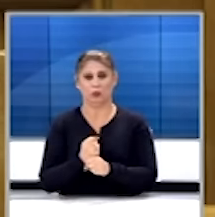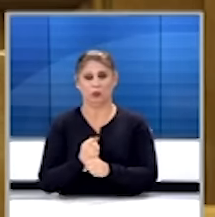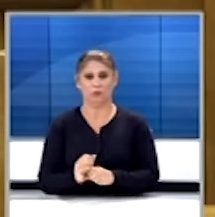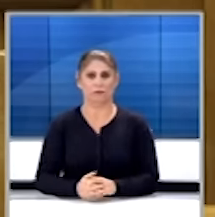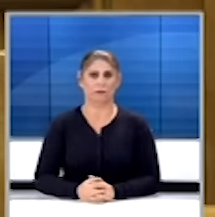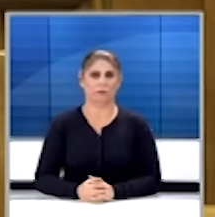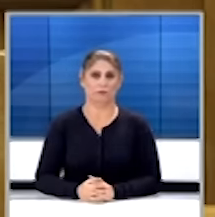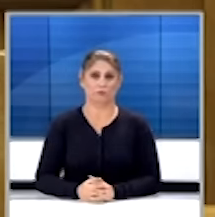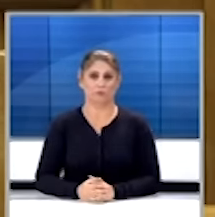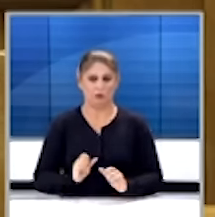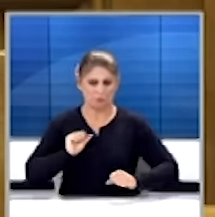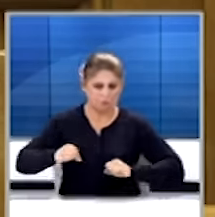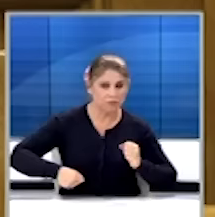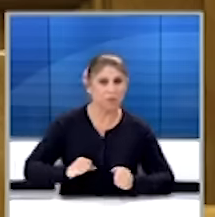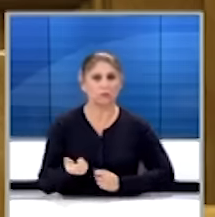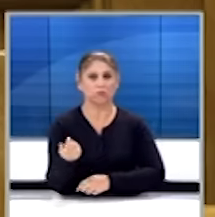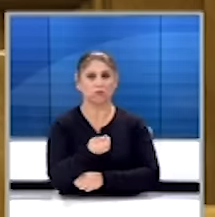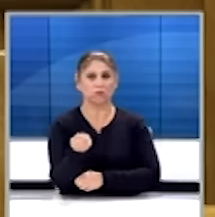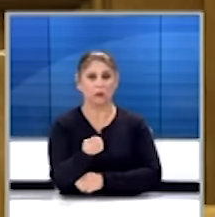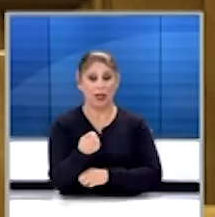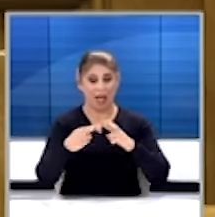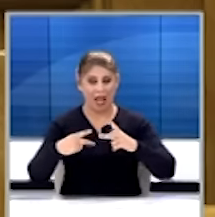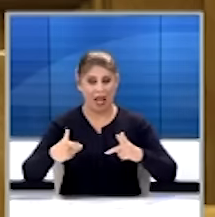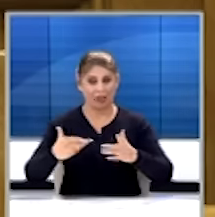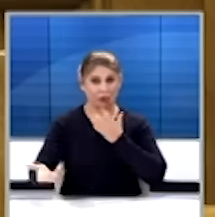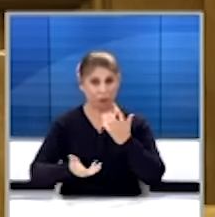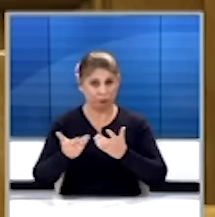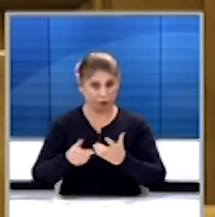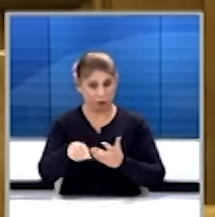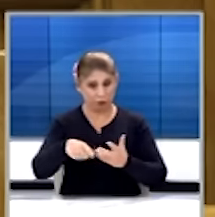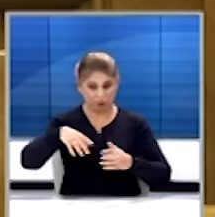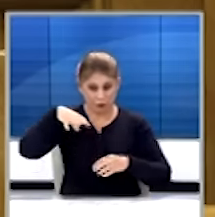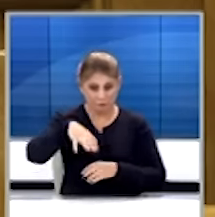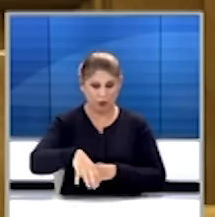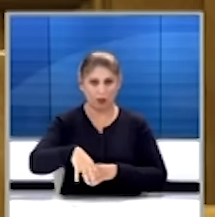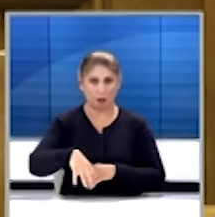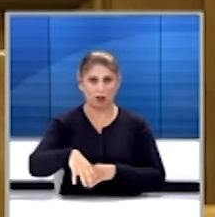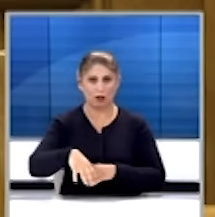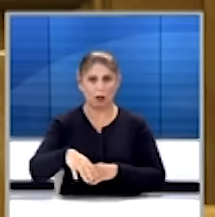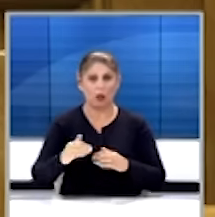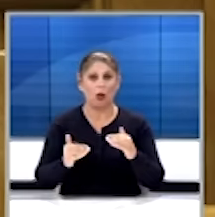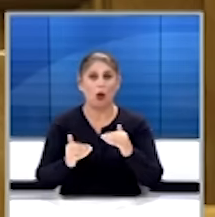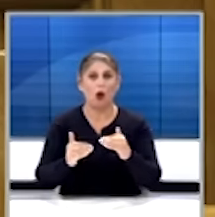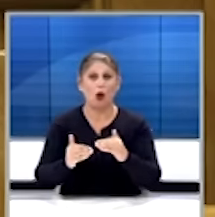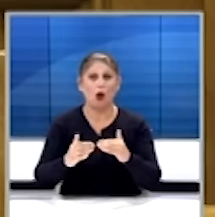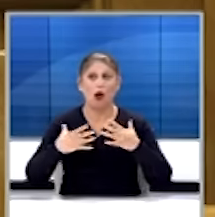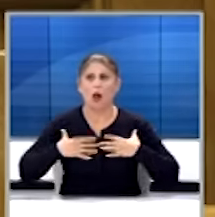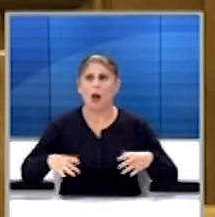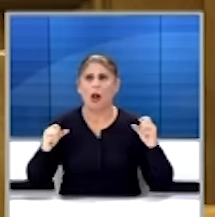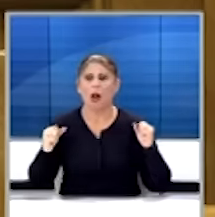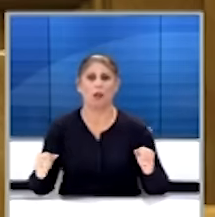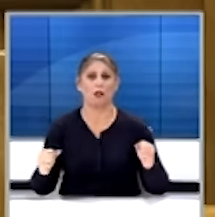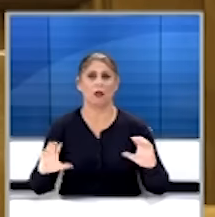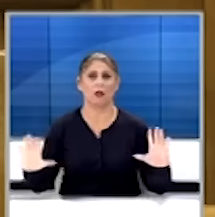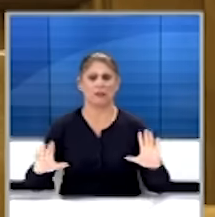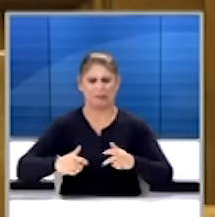μάχημοι πυροσβέστες κατά την αντιπυρική περίοδο φτάνουν κυριολεκτικά στα όρια τους, αφού υφίστανται